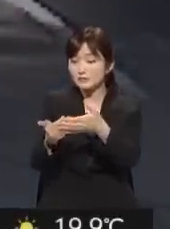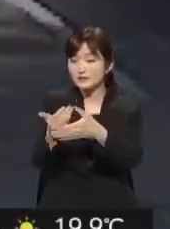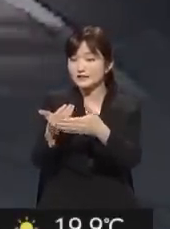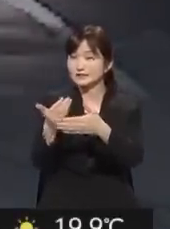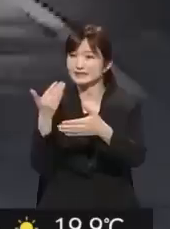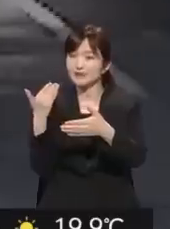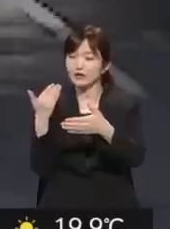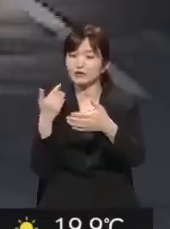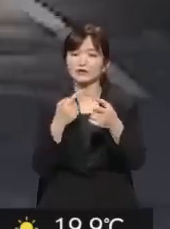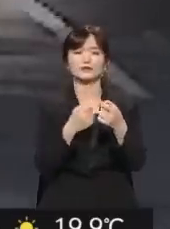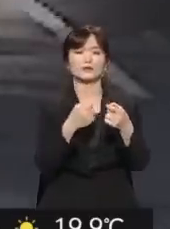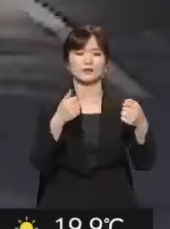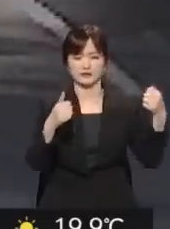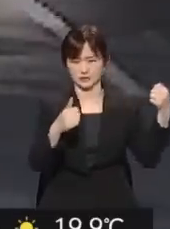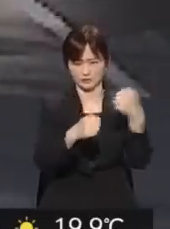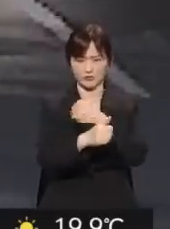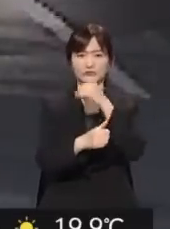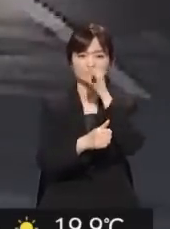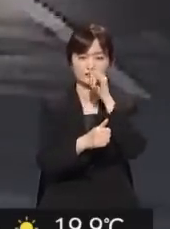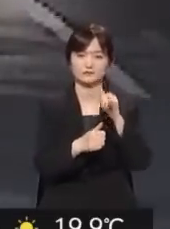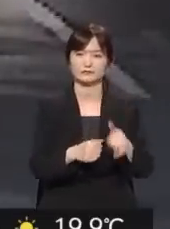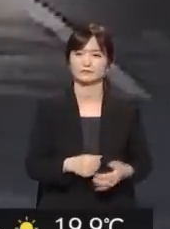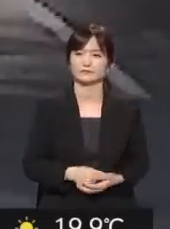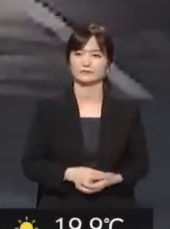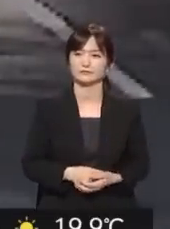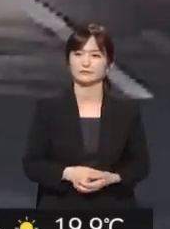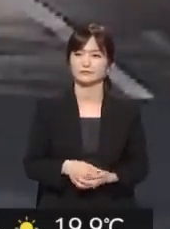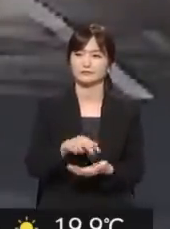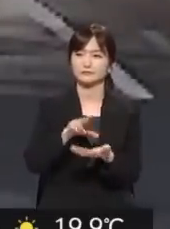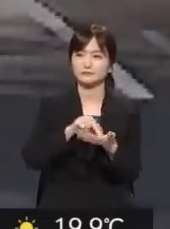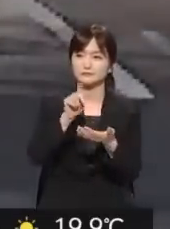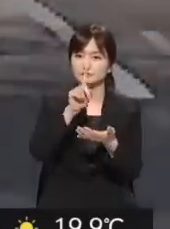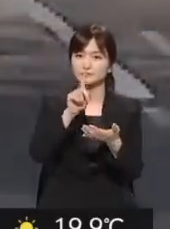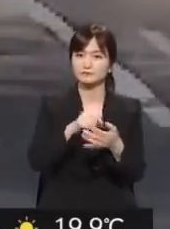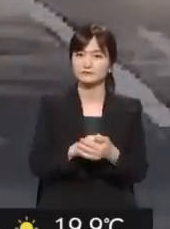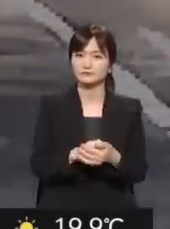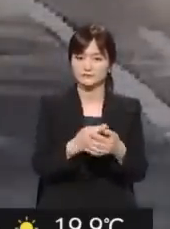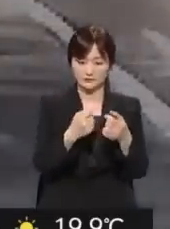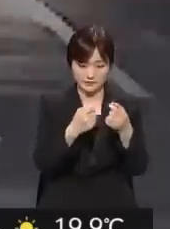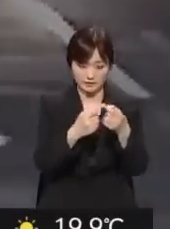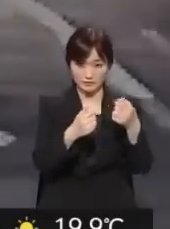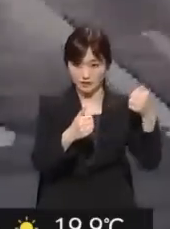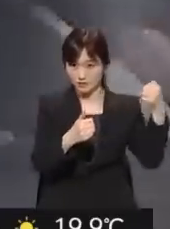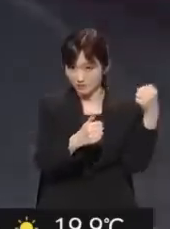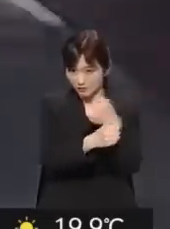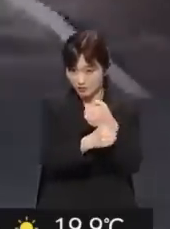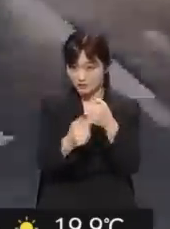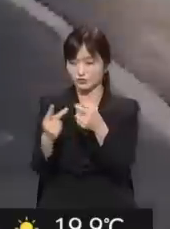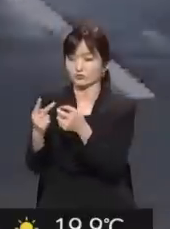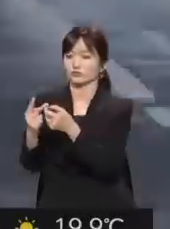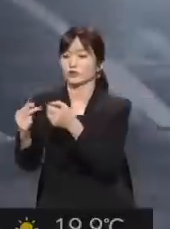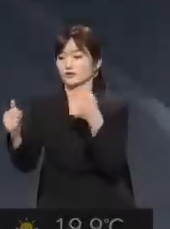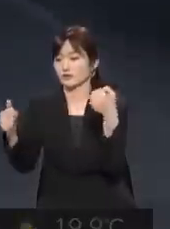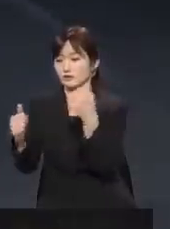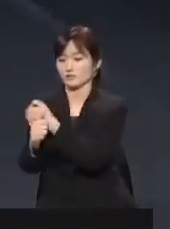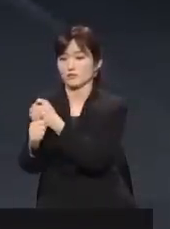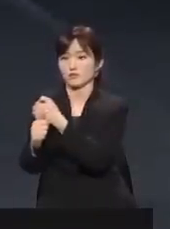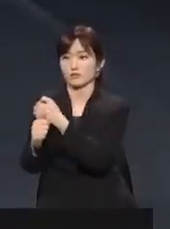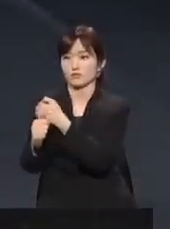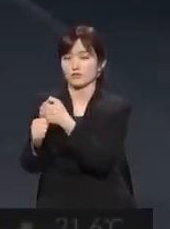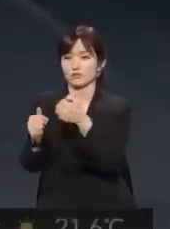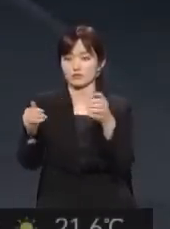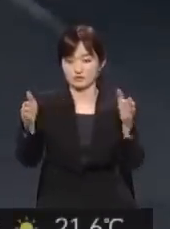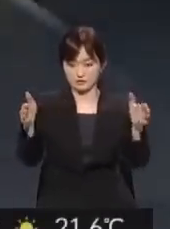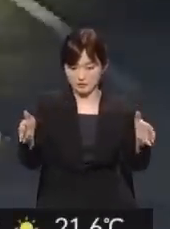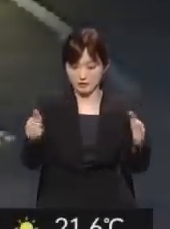사다리 썼던 거군요네 그렇습니다 그리고 문제가 뭐냐면 그 1차 폭행이 있었던 것과 2차 폭행 사이에 이게